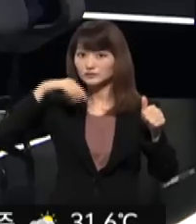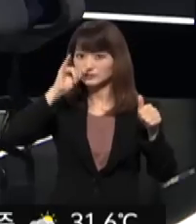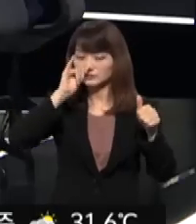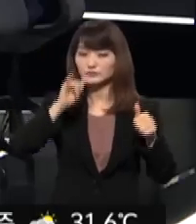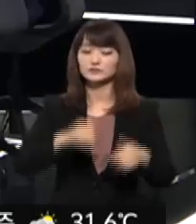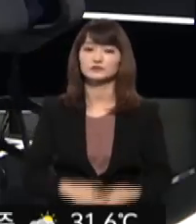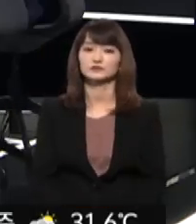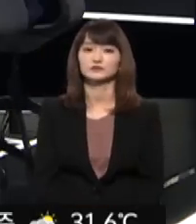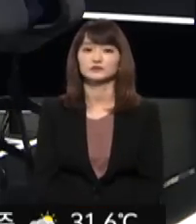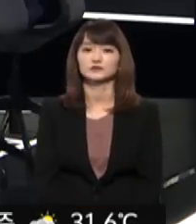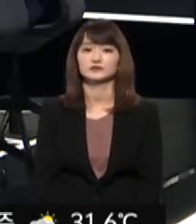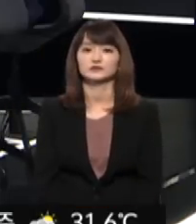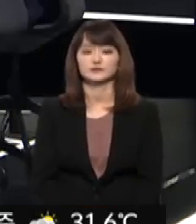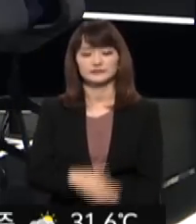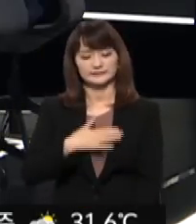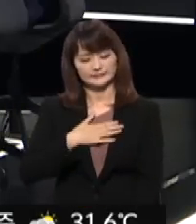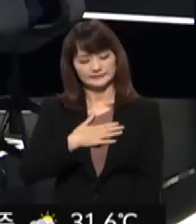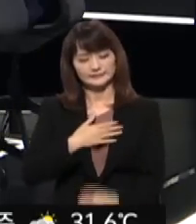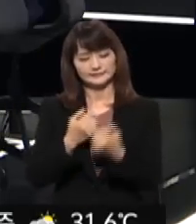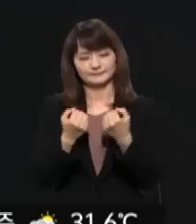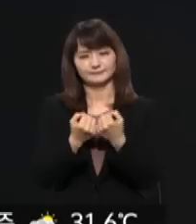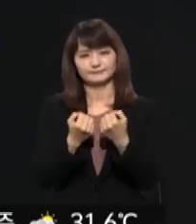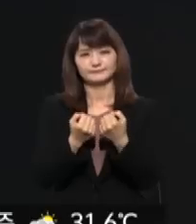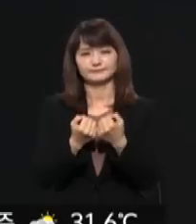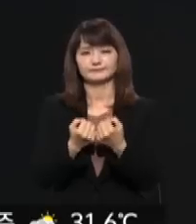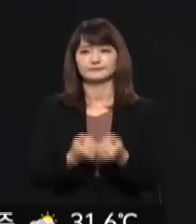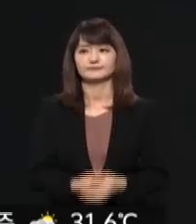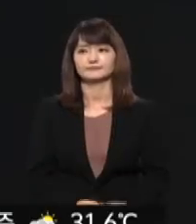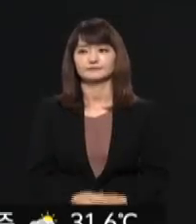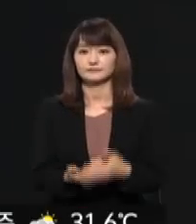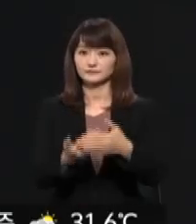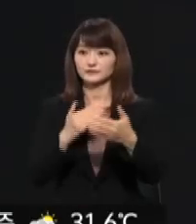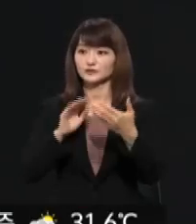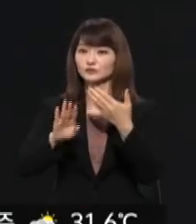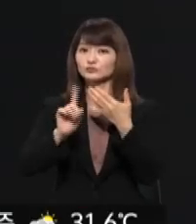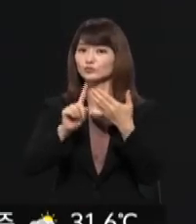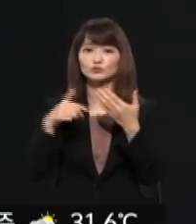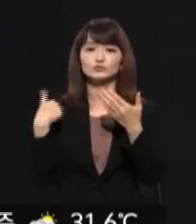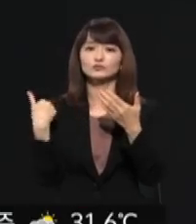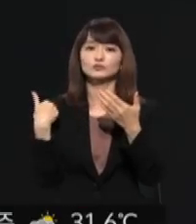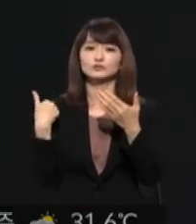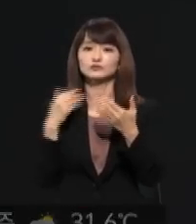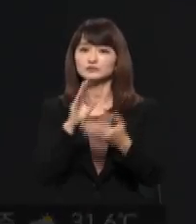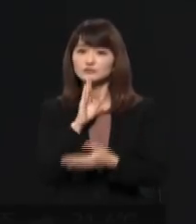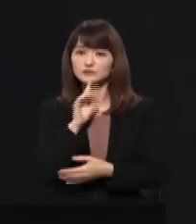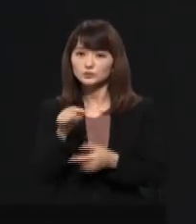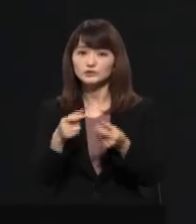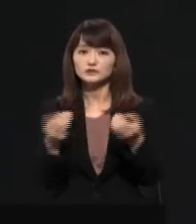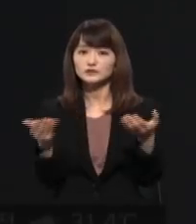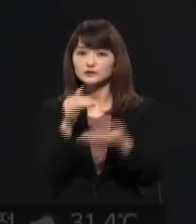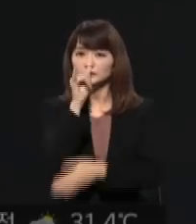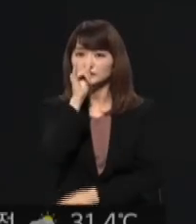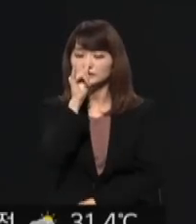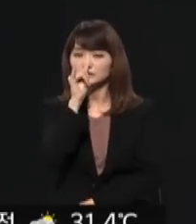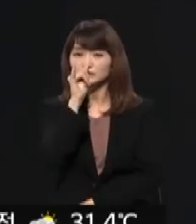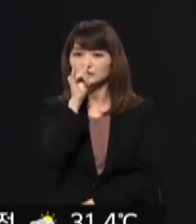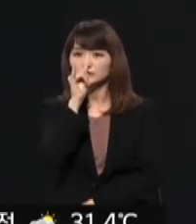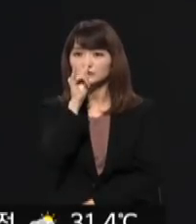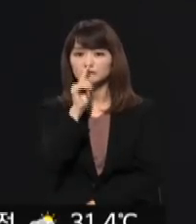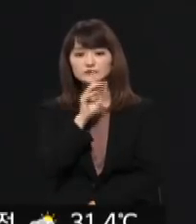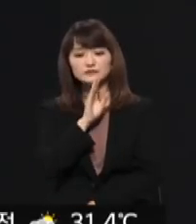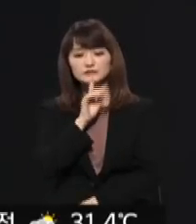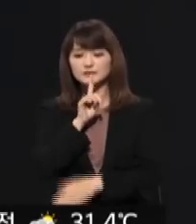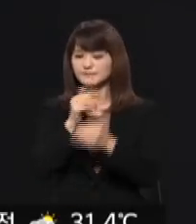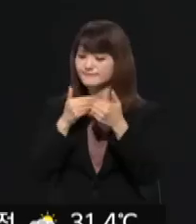들어요 참 감정 싸움인데요 사실은이 전후 맥락은 모르죠 뭐 정말로 이런 일이 있었는지 정말로